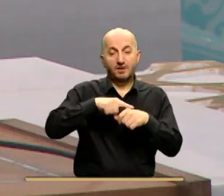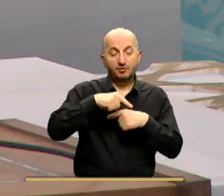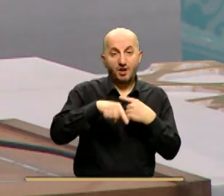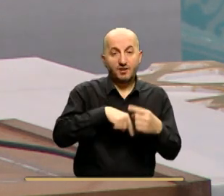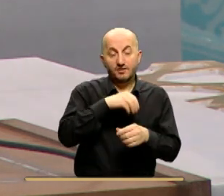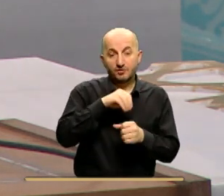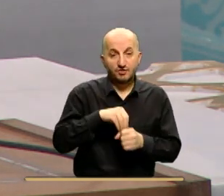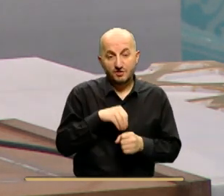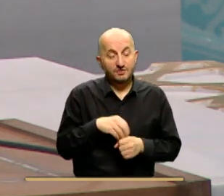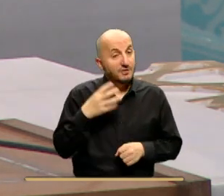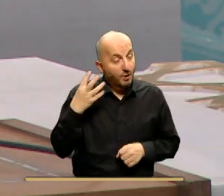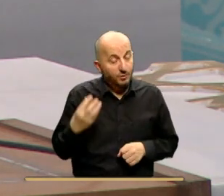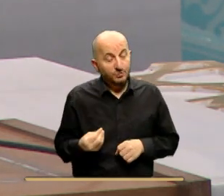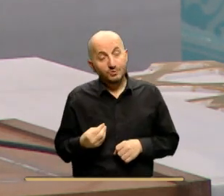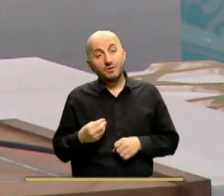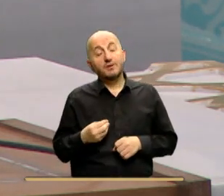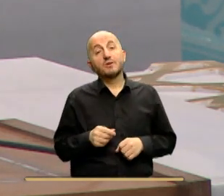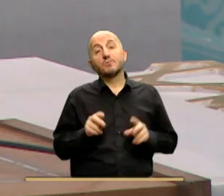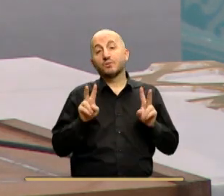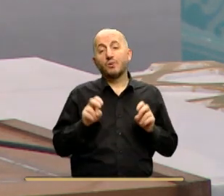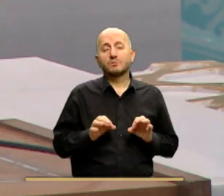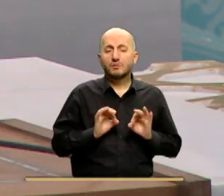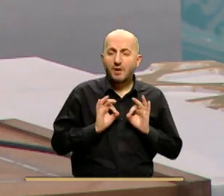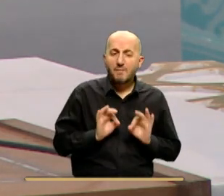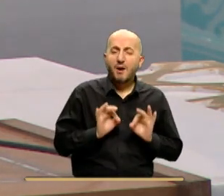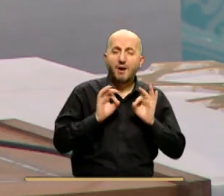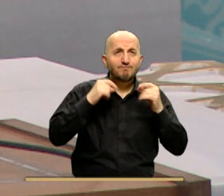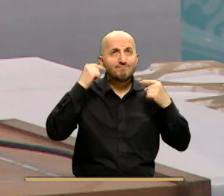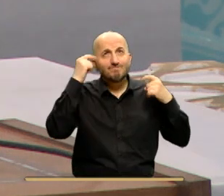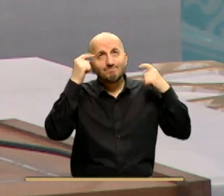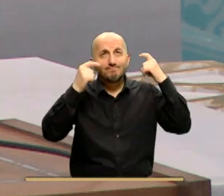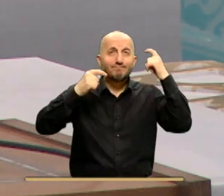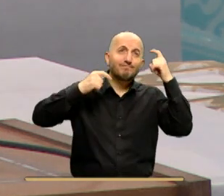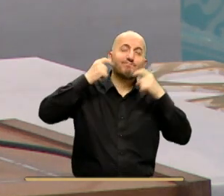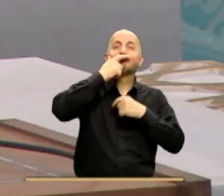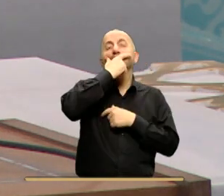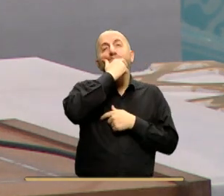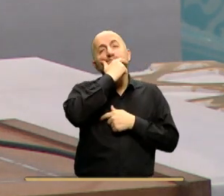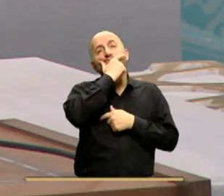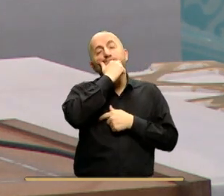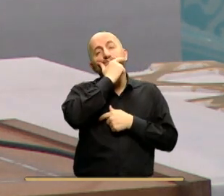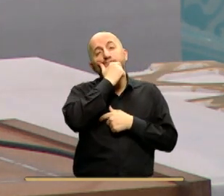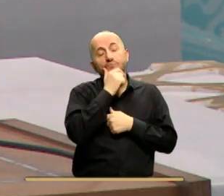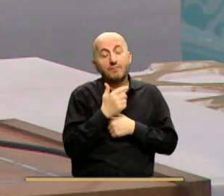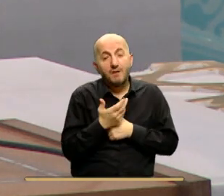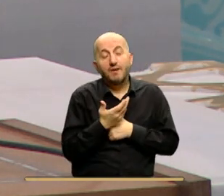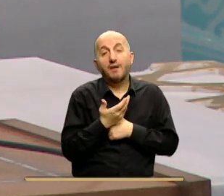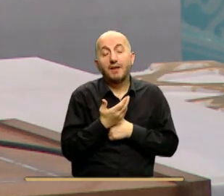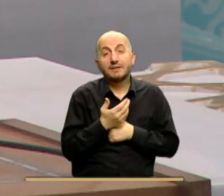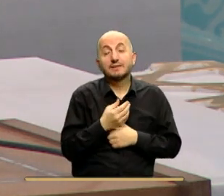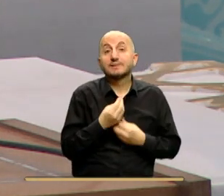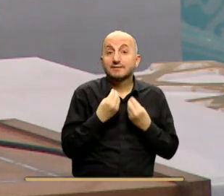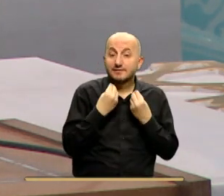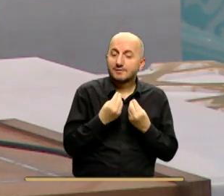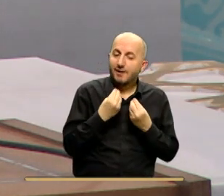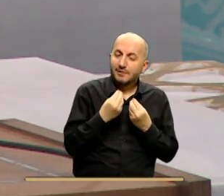arayışı içerisinde olduğu, bu konuda sürekli düşünüp taşınıp kafa yorduğu ve salih bir